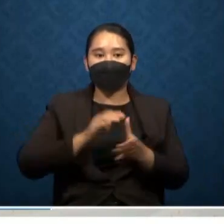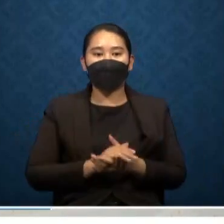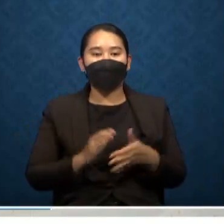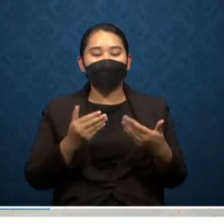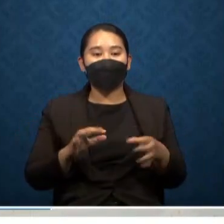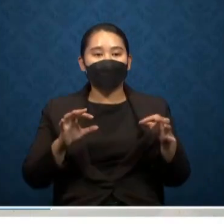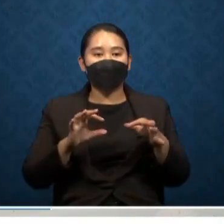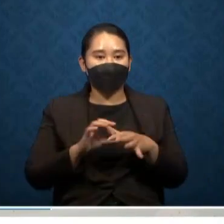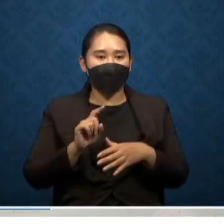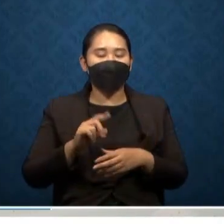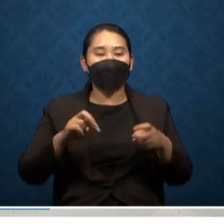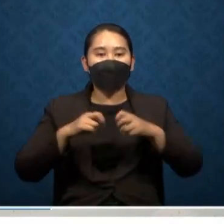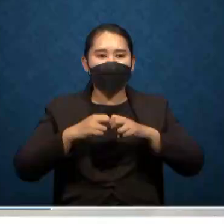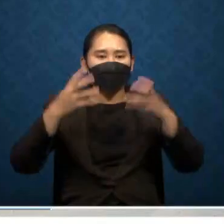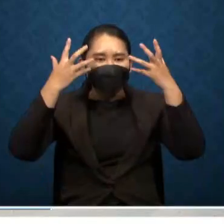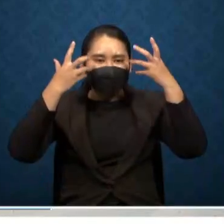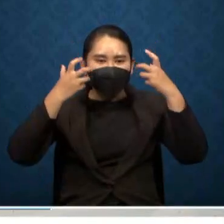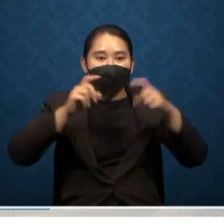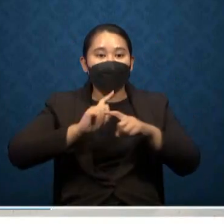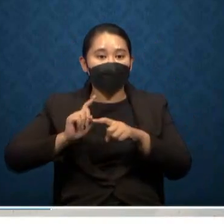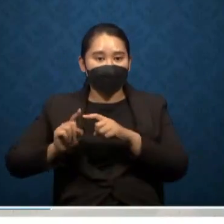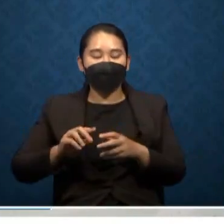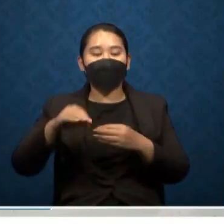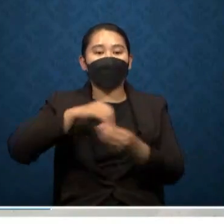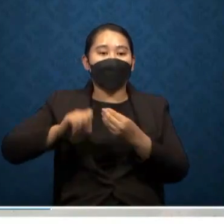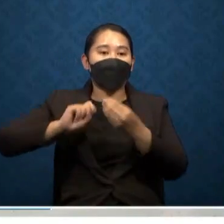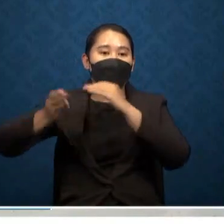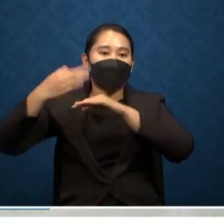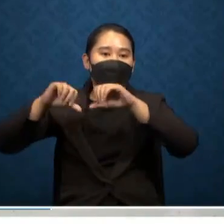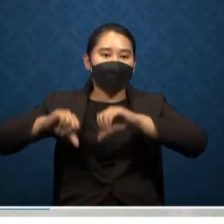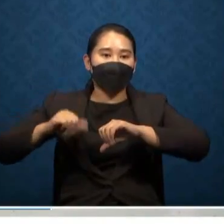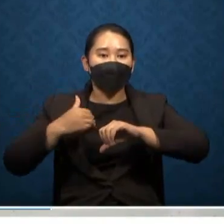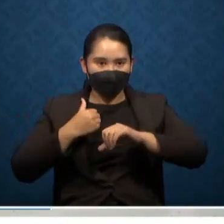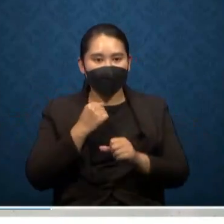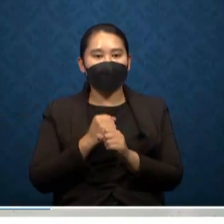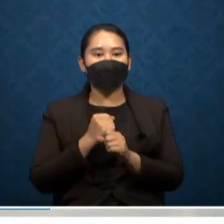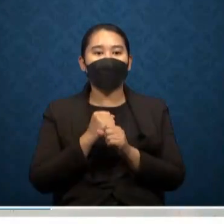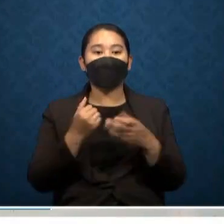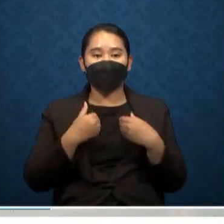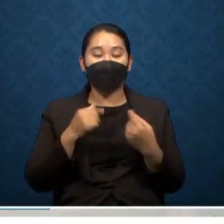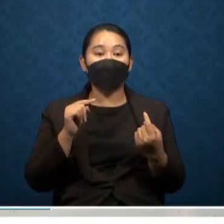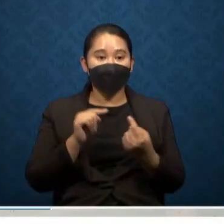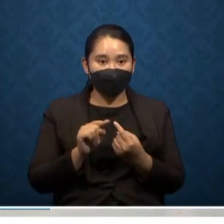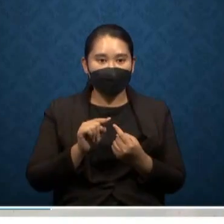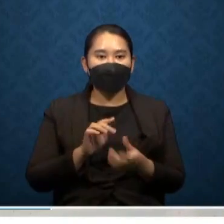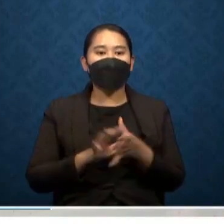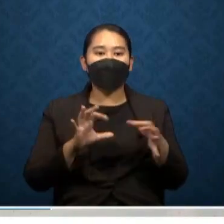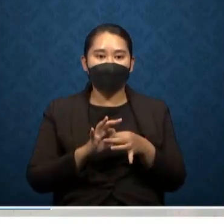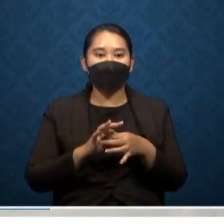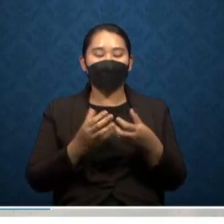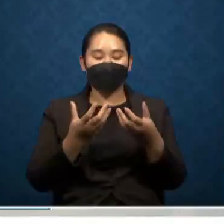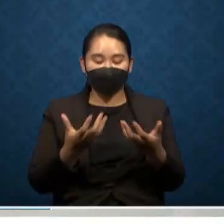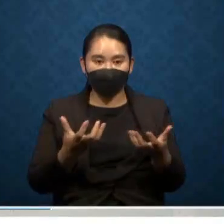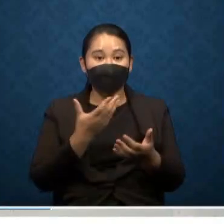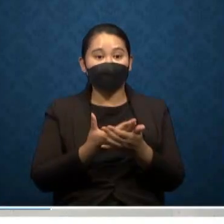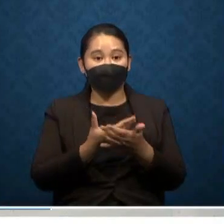งในเรื่องของความเป็นกังวลในเรื่องของเศรษฐกิจที่จะถดถอยนั้นก็เราก็ได้เตรียมในเรื่องของ physical space หรือพื้นที่ทางการคลังนะครับโด